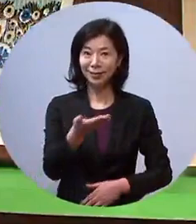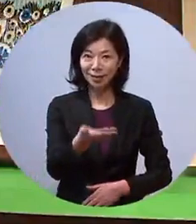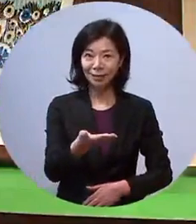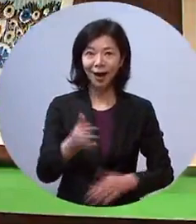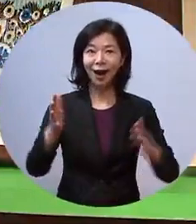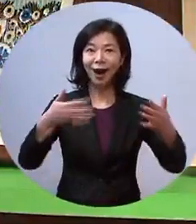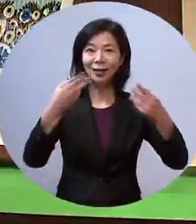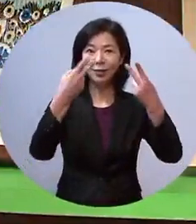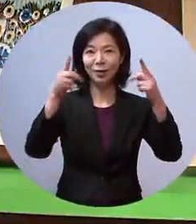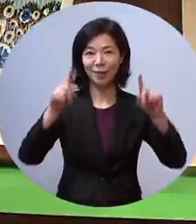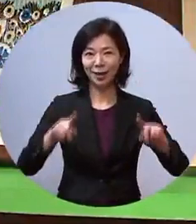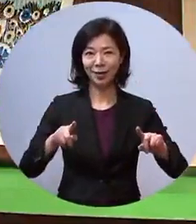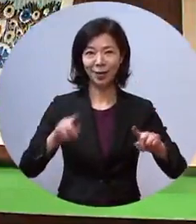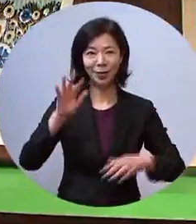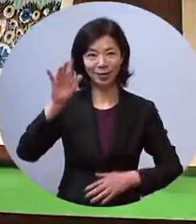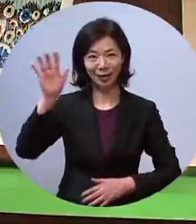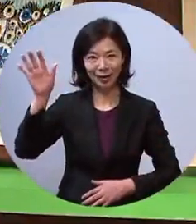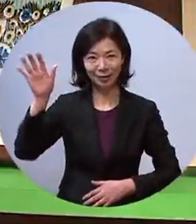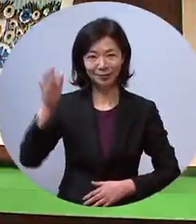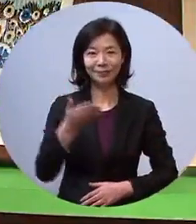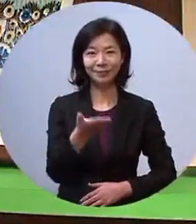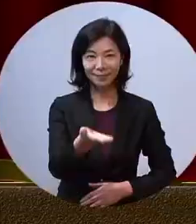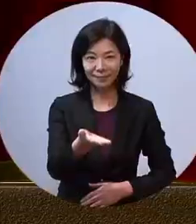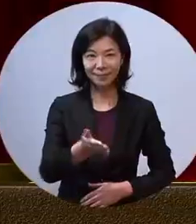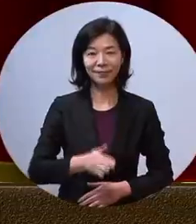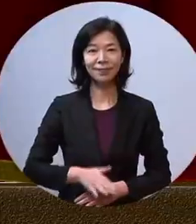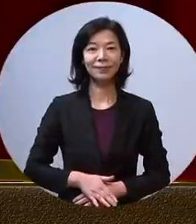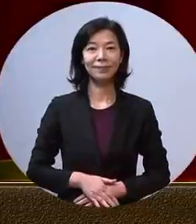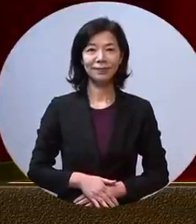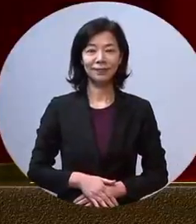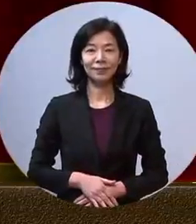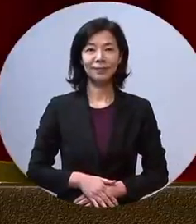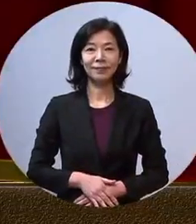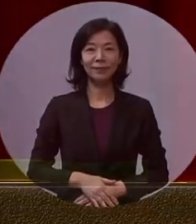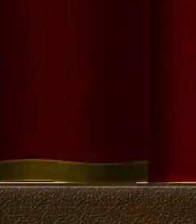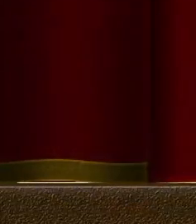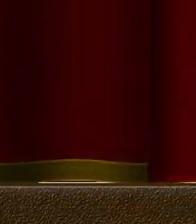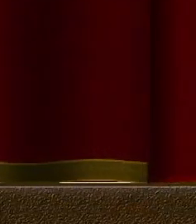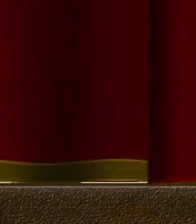秋の催し物を振り返ります。どうぞ。